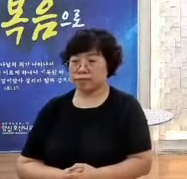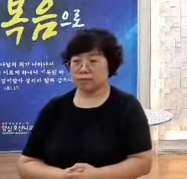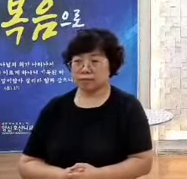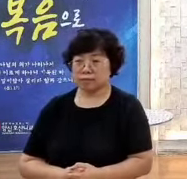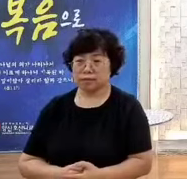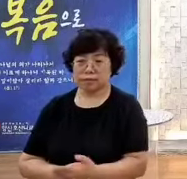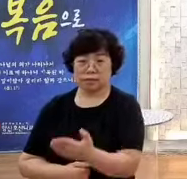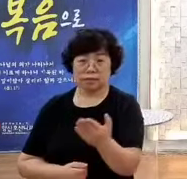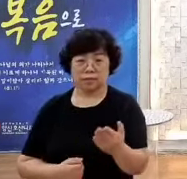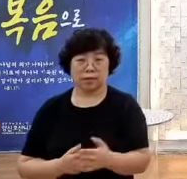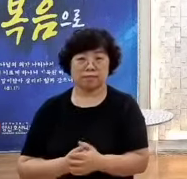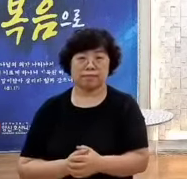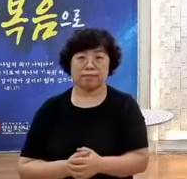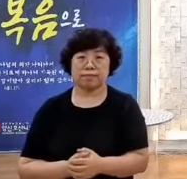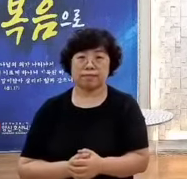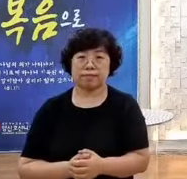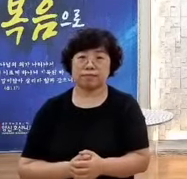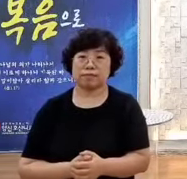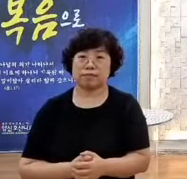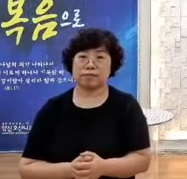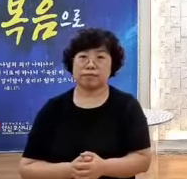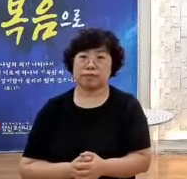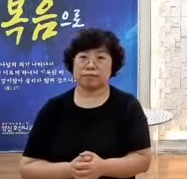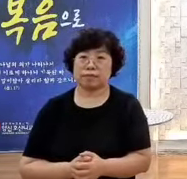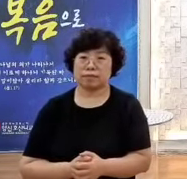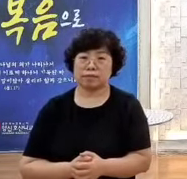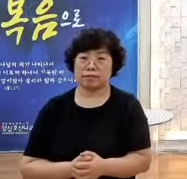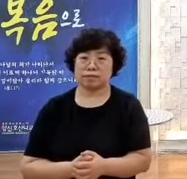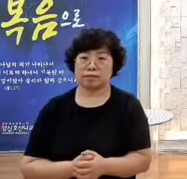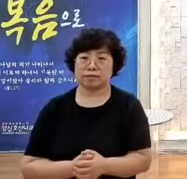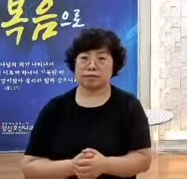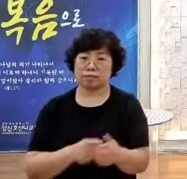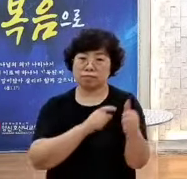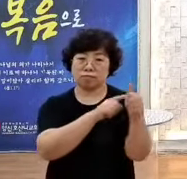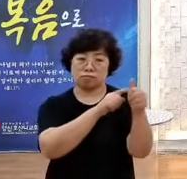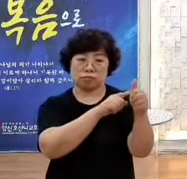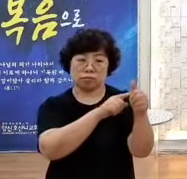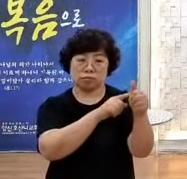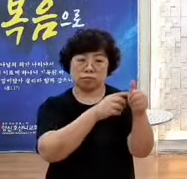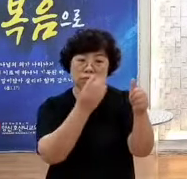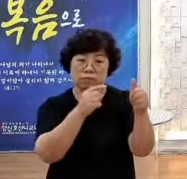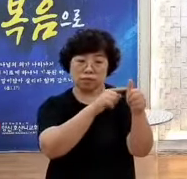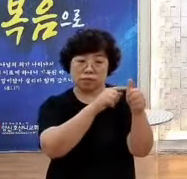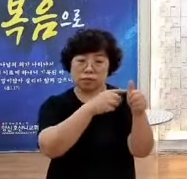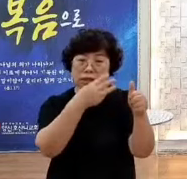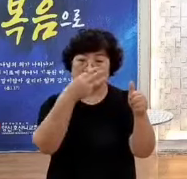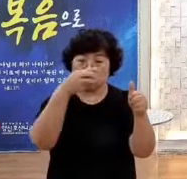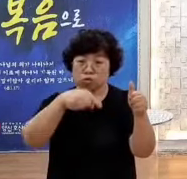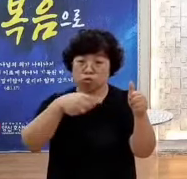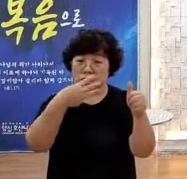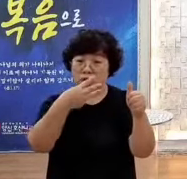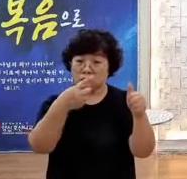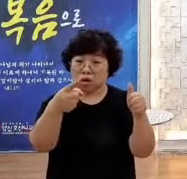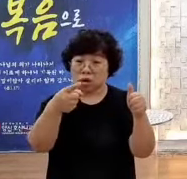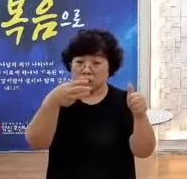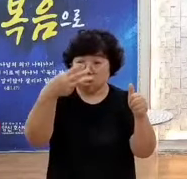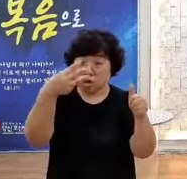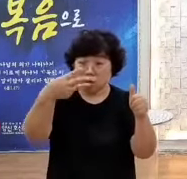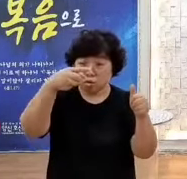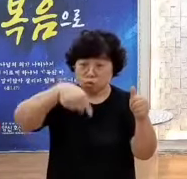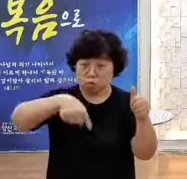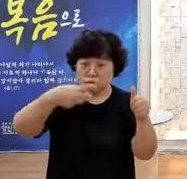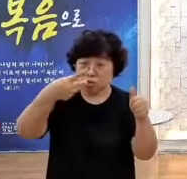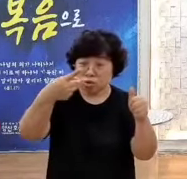다 나오신 분들은 압니다. 루터를 모르는 사람 없습니다. 마틴 루터. 루터가 뭡니까? 종교개혁자입니다.